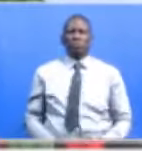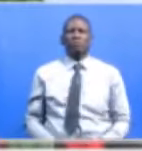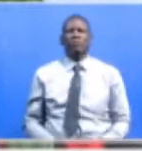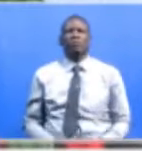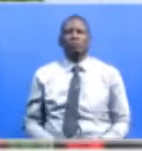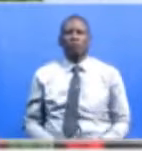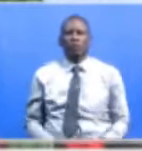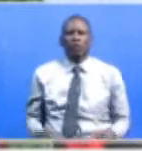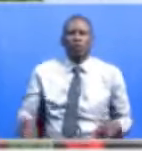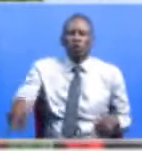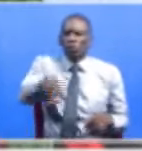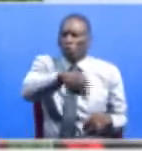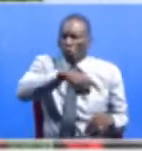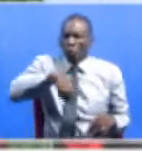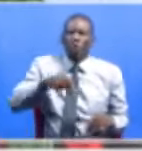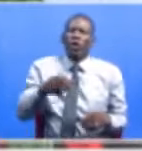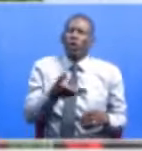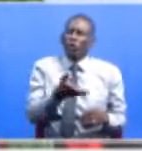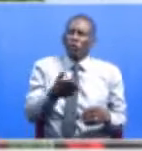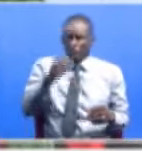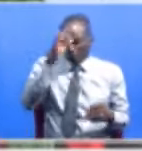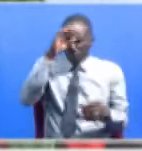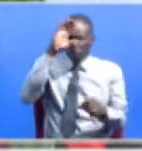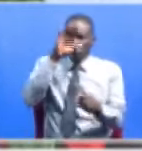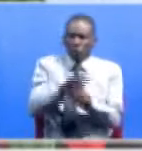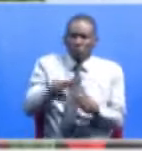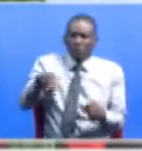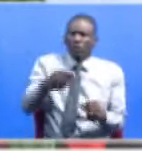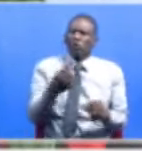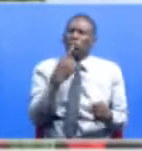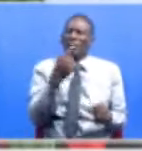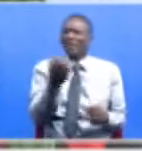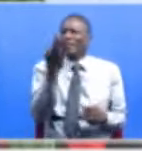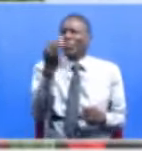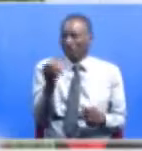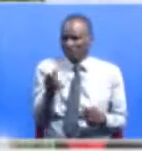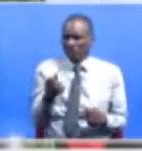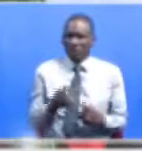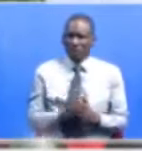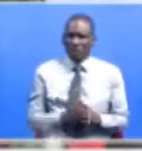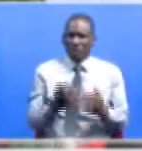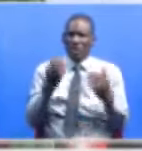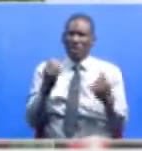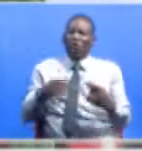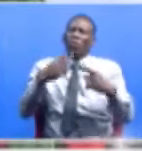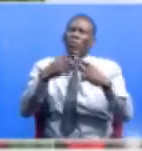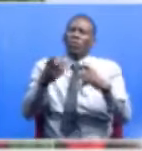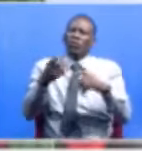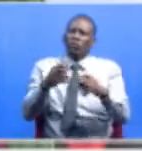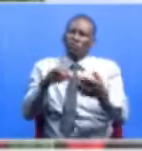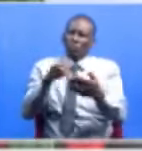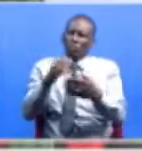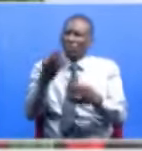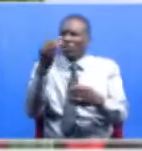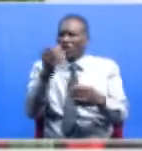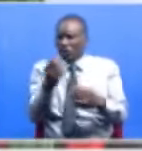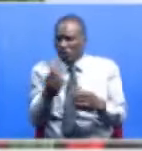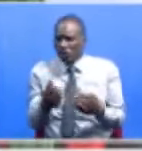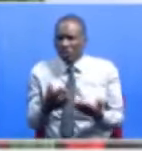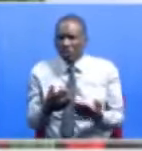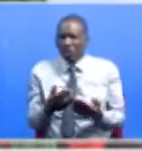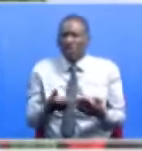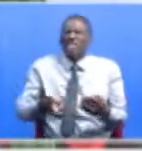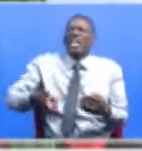Tulikuwa tumeahidiwa 130 shilingi. Ni kweli wa kulima. Lakini kutoka kwa dhati ikajeka shilingi